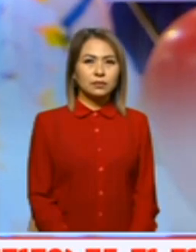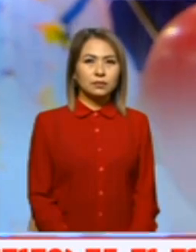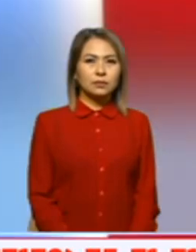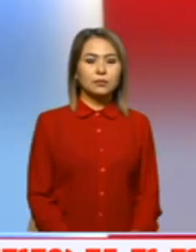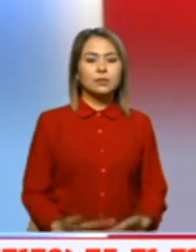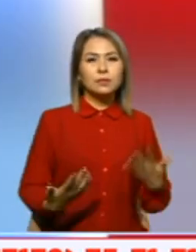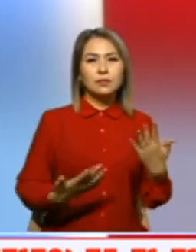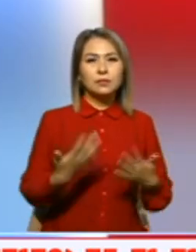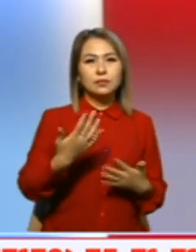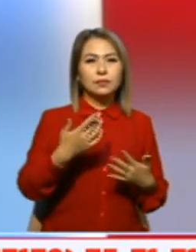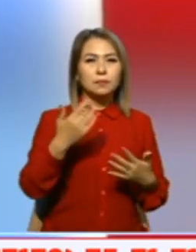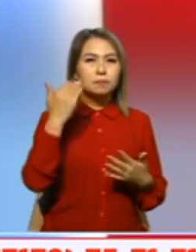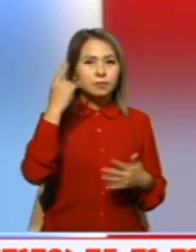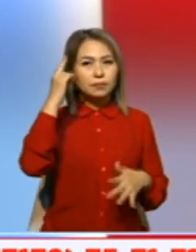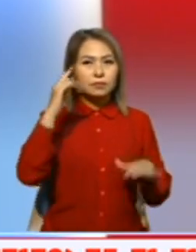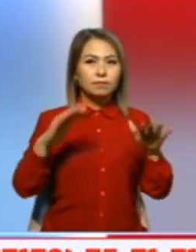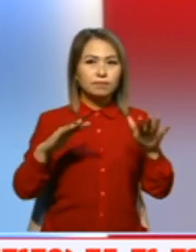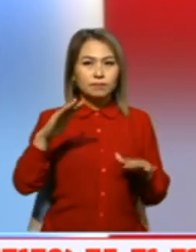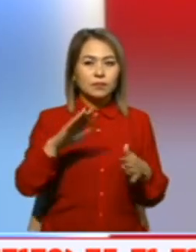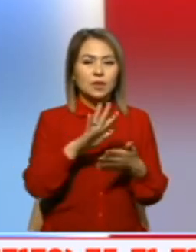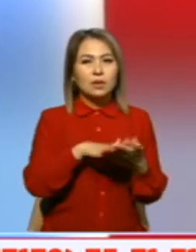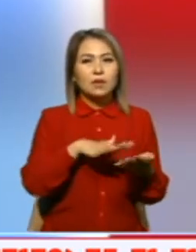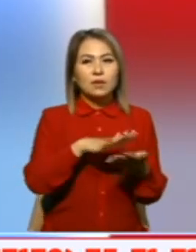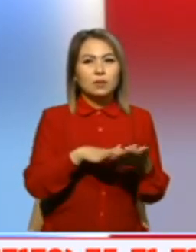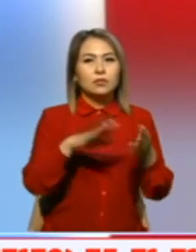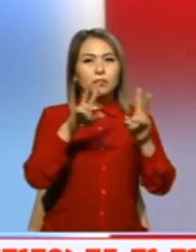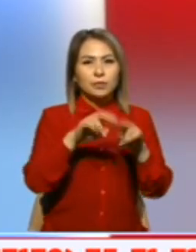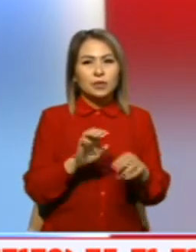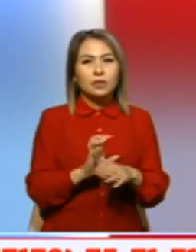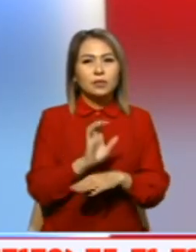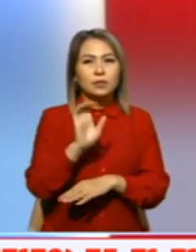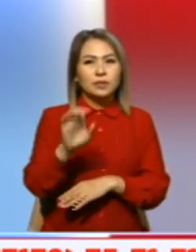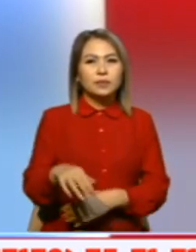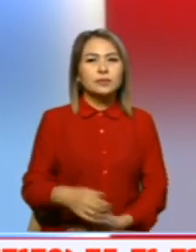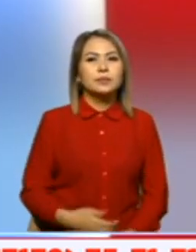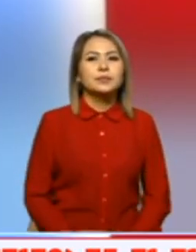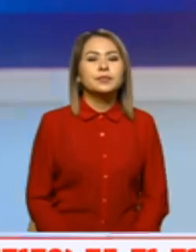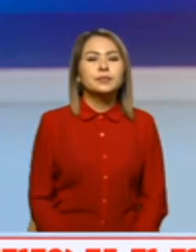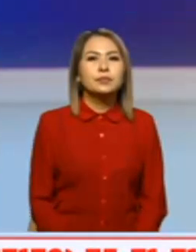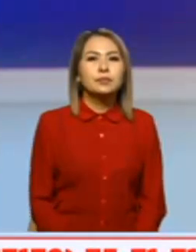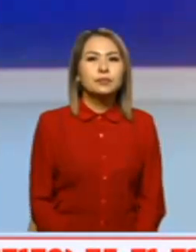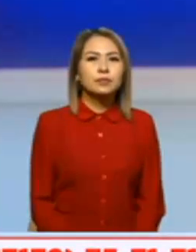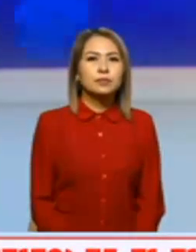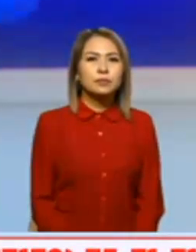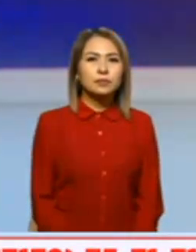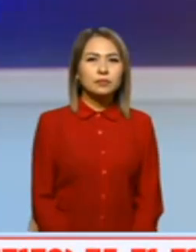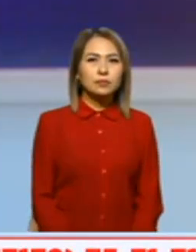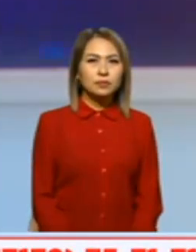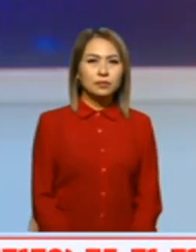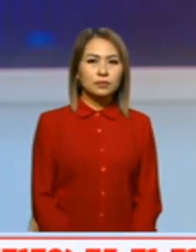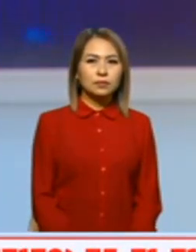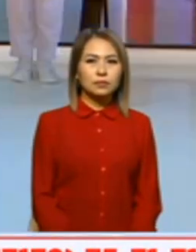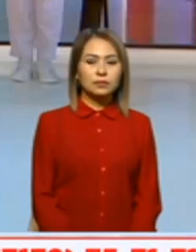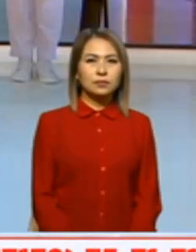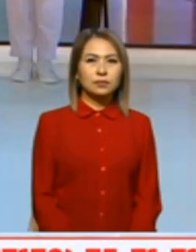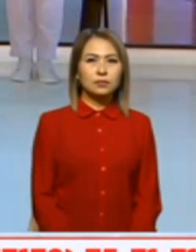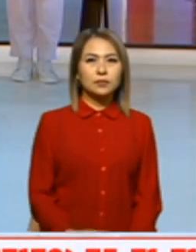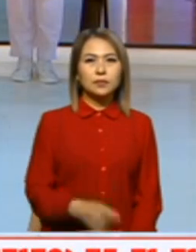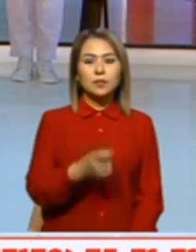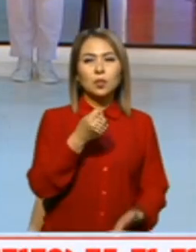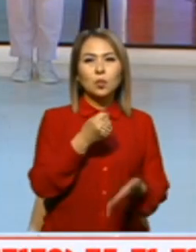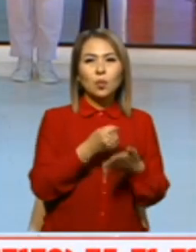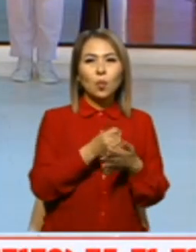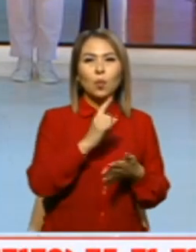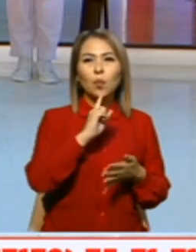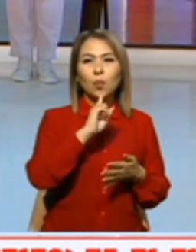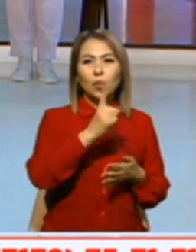подозрение болса бізде оларға, онда біз арқалай сараптама жүреміз. Альмира Еркіңізді, үзіліске уақытымыз аз қалыпты. Бір жасқа дейін